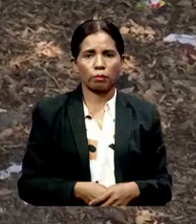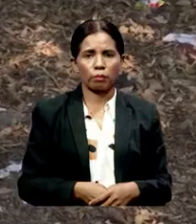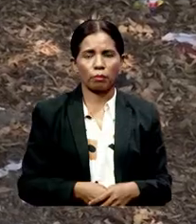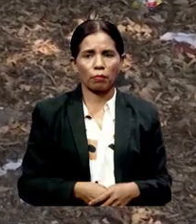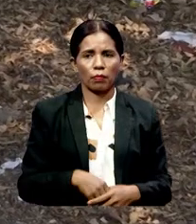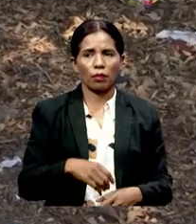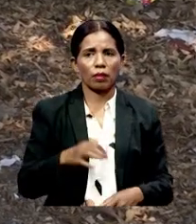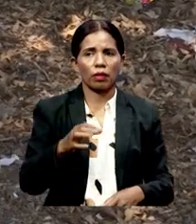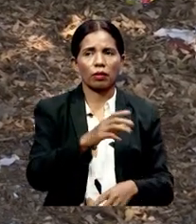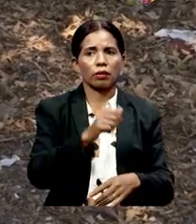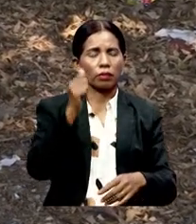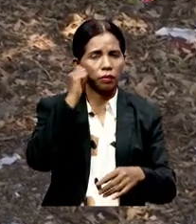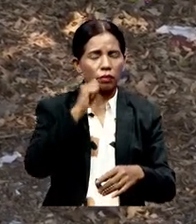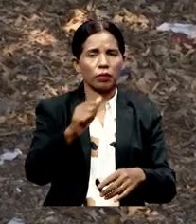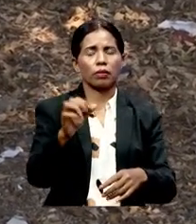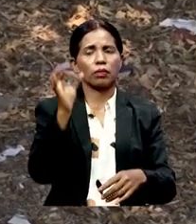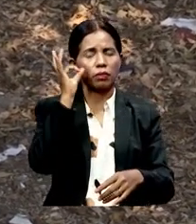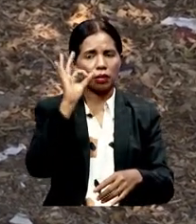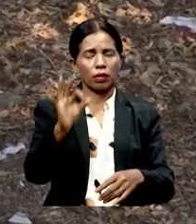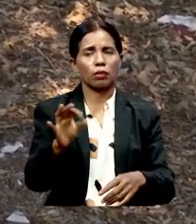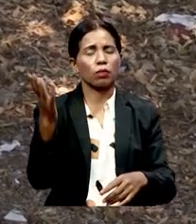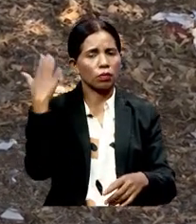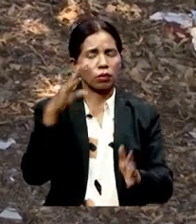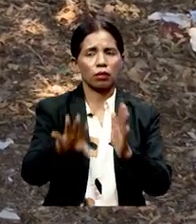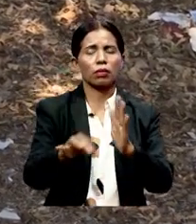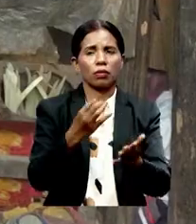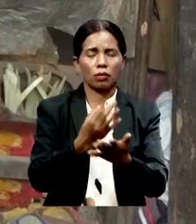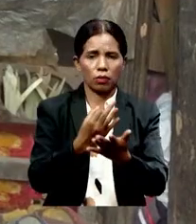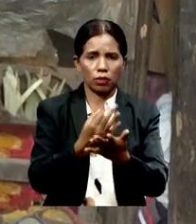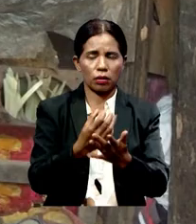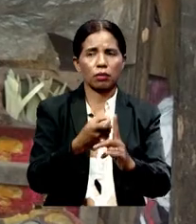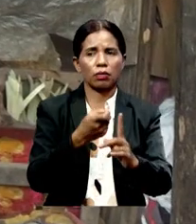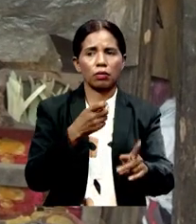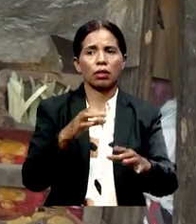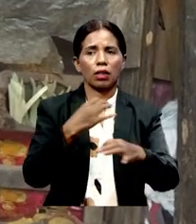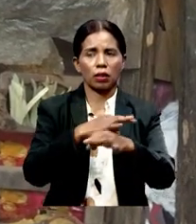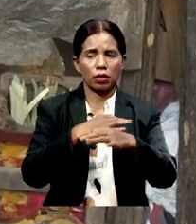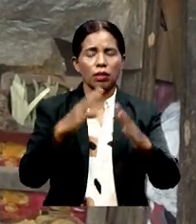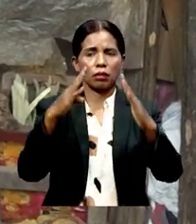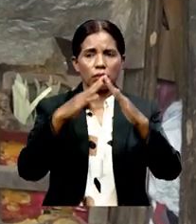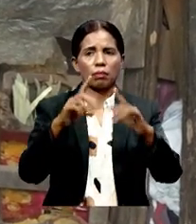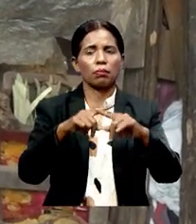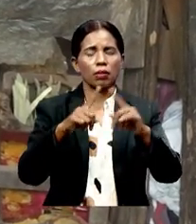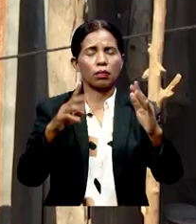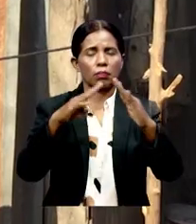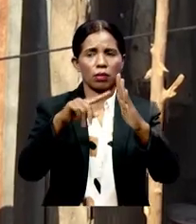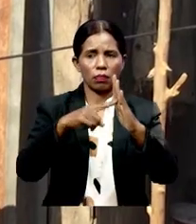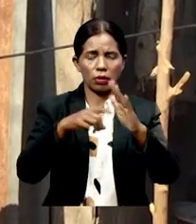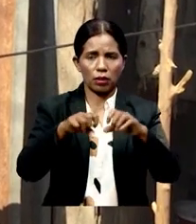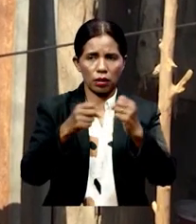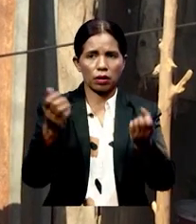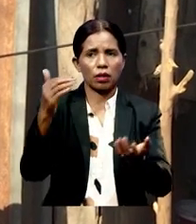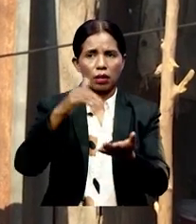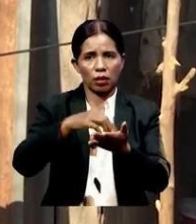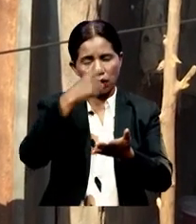Inan faluk Alda Monteiro antes ne hetan apoyo si benfeitor balung ko di hadia ni helafatin may be uma kome saat faliona